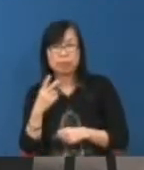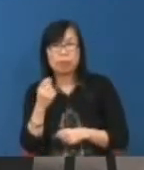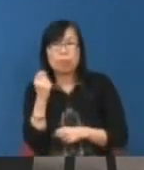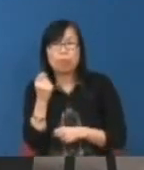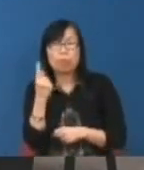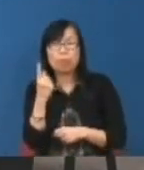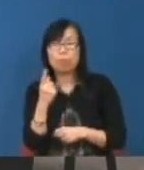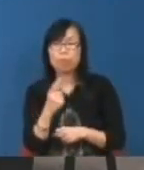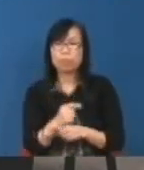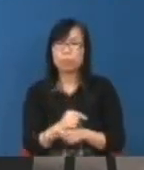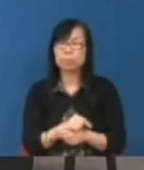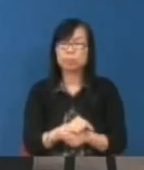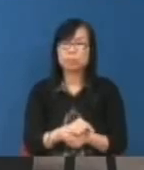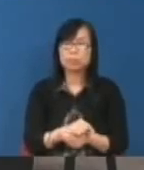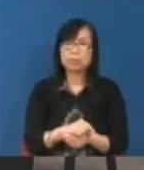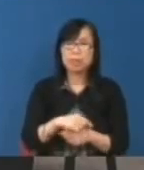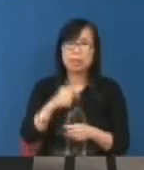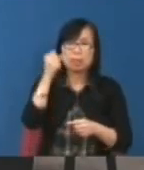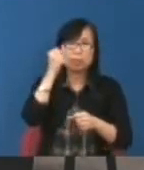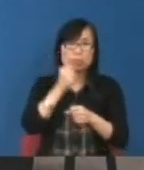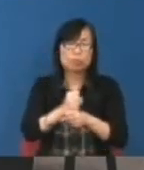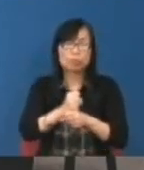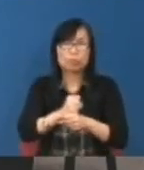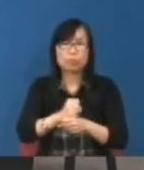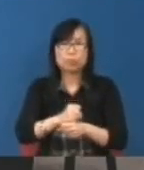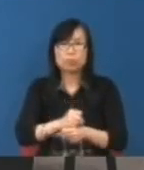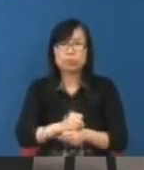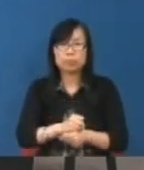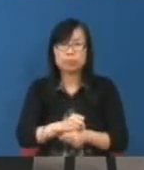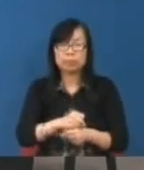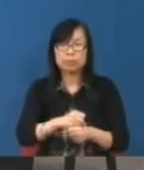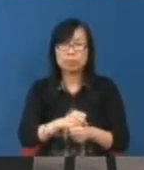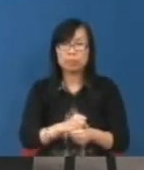佢裏邊咧係話要做整合，即係將